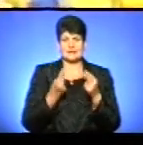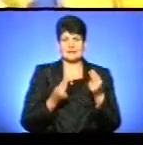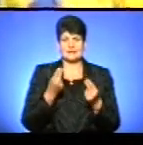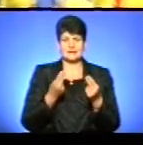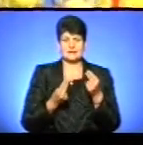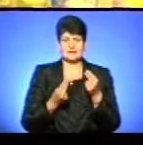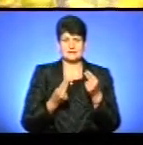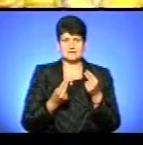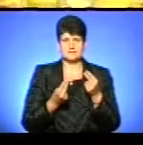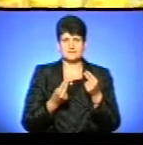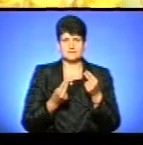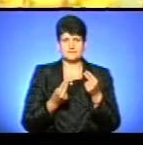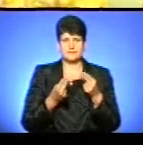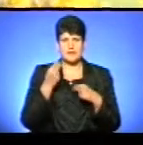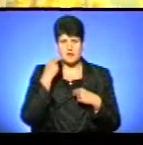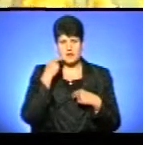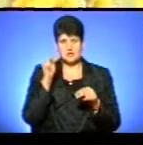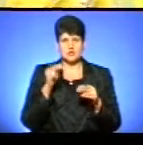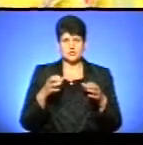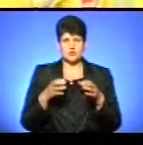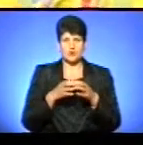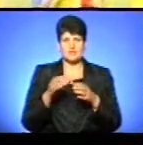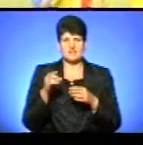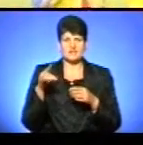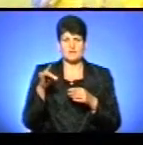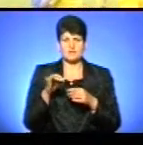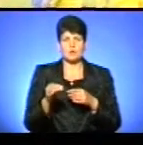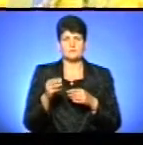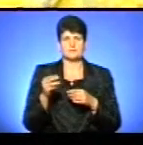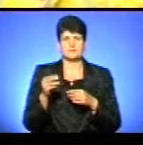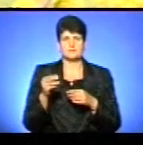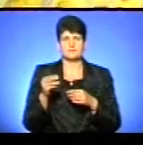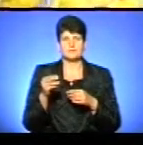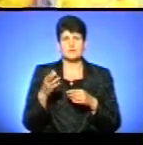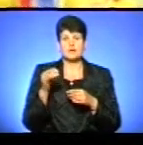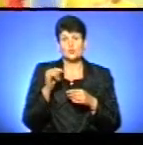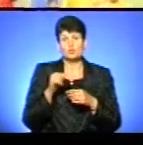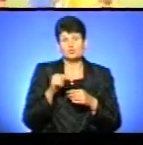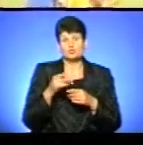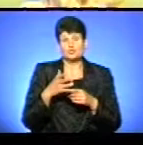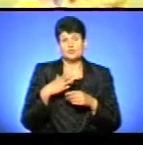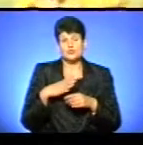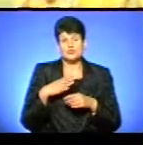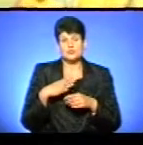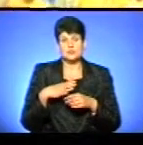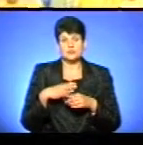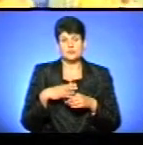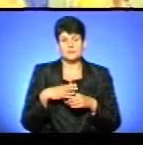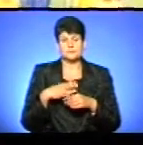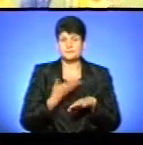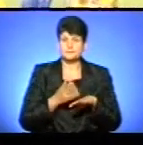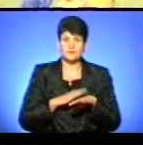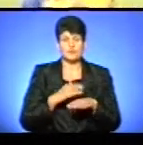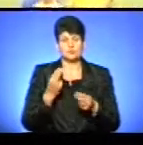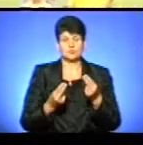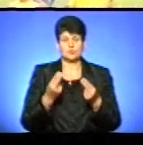топ-рівня кращих команд Європи – Вольфсбурга, Байера. Ось тому очікуємо досить напружену гру,